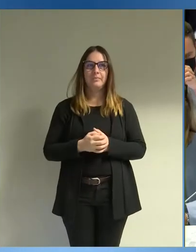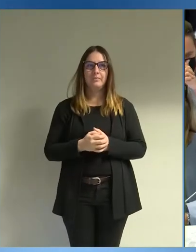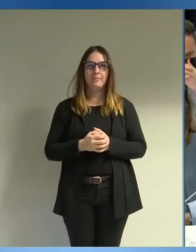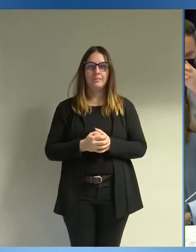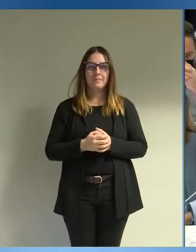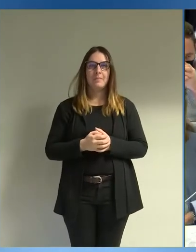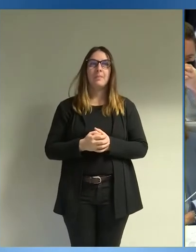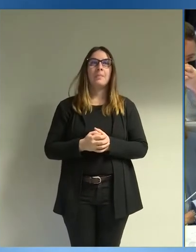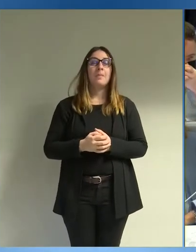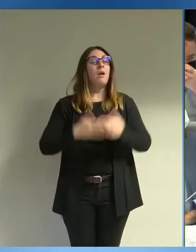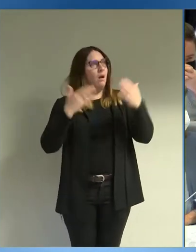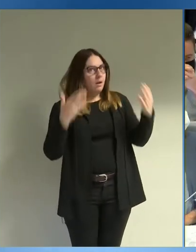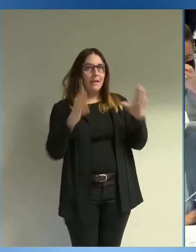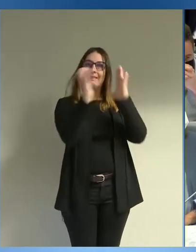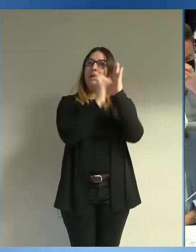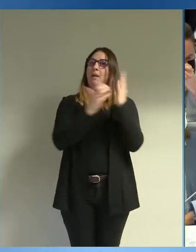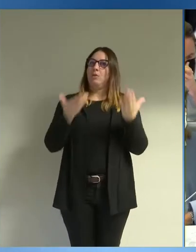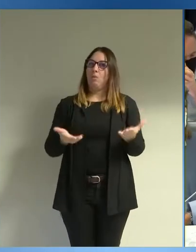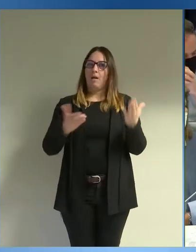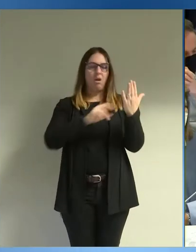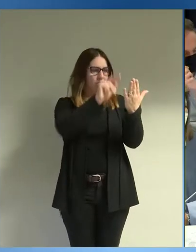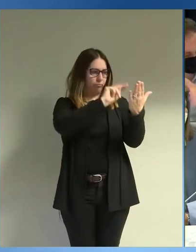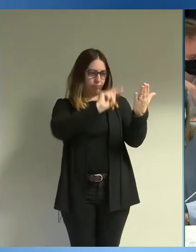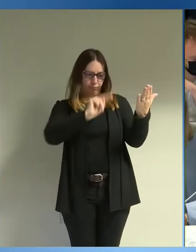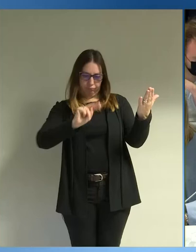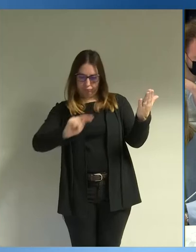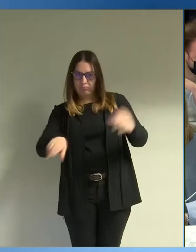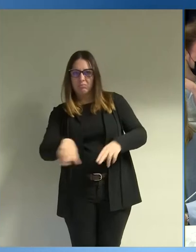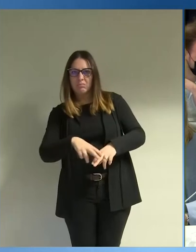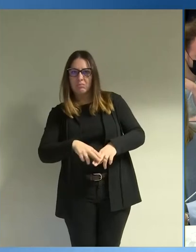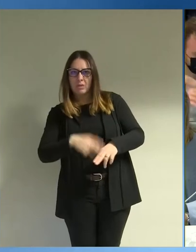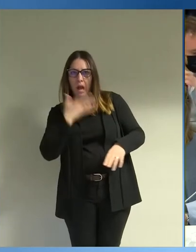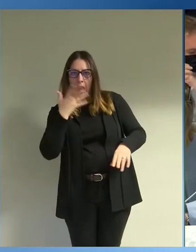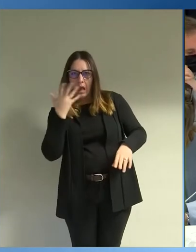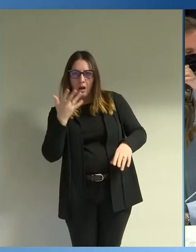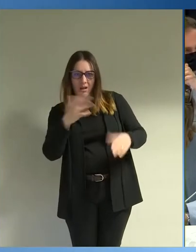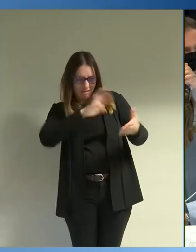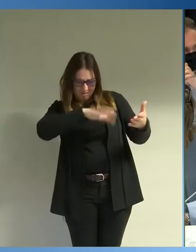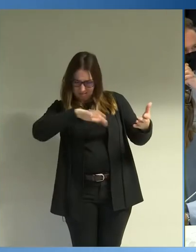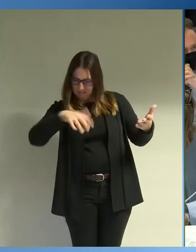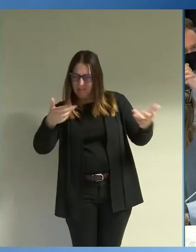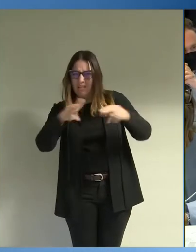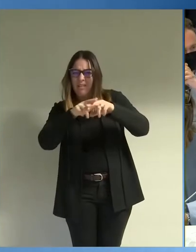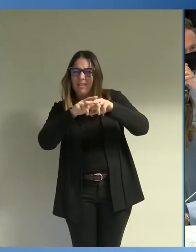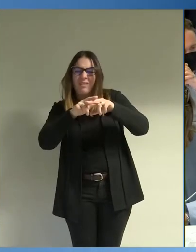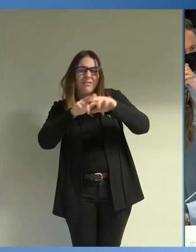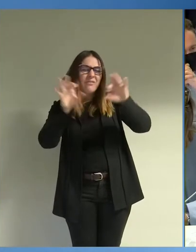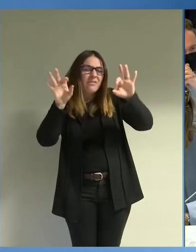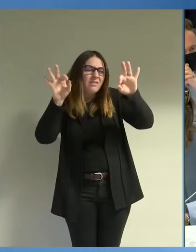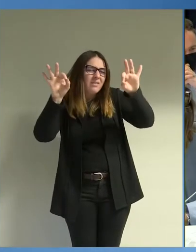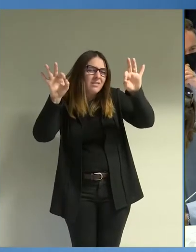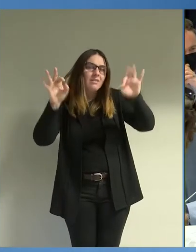et dans cette délibération et n'a rien en réalité que dites vous rien rien c'est vide